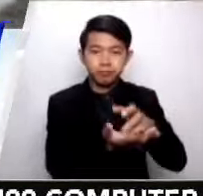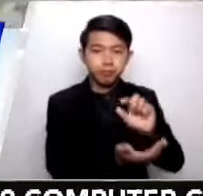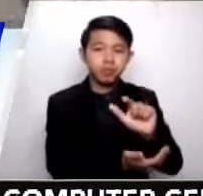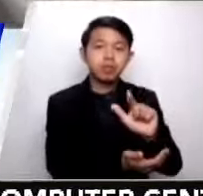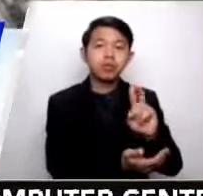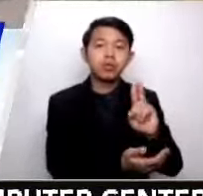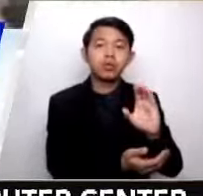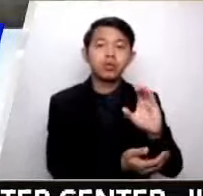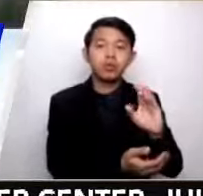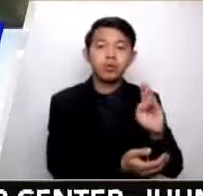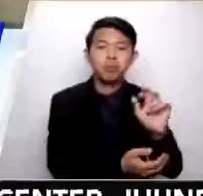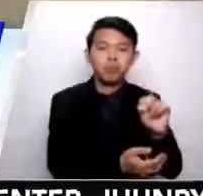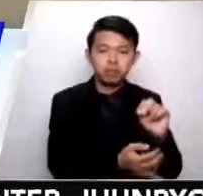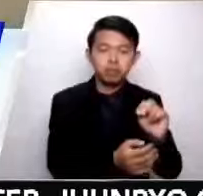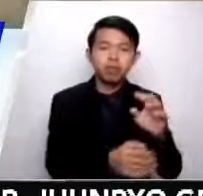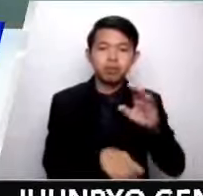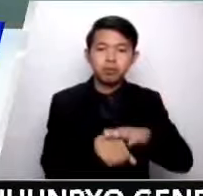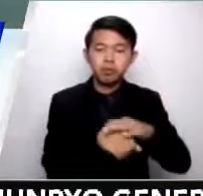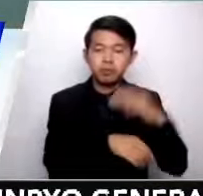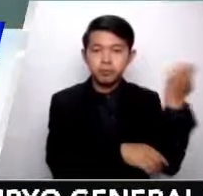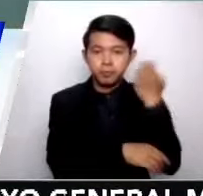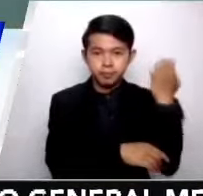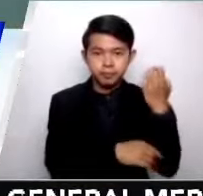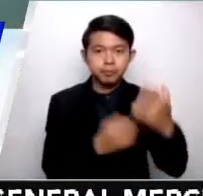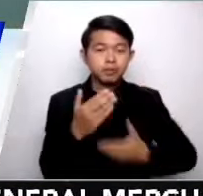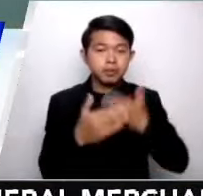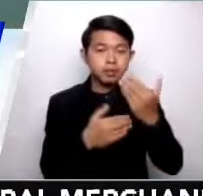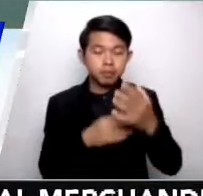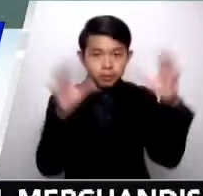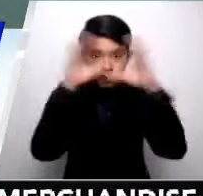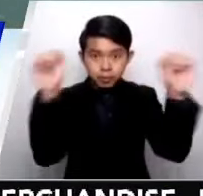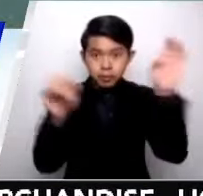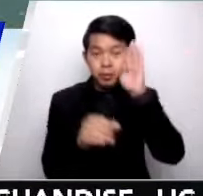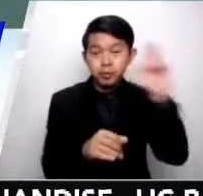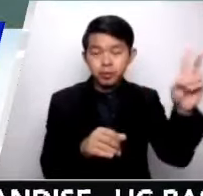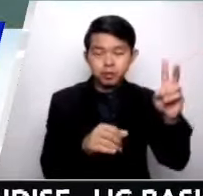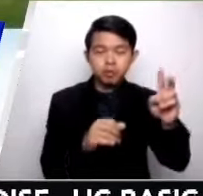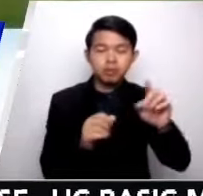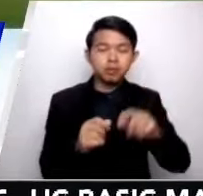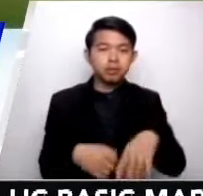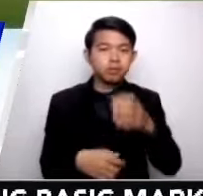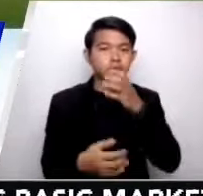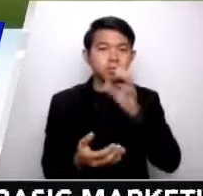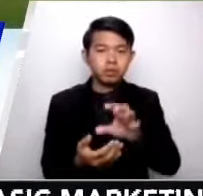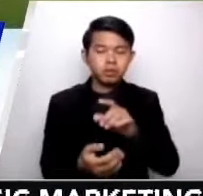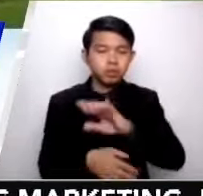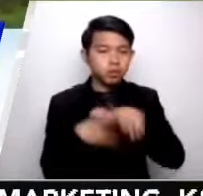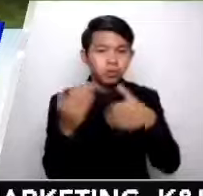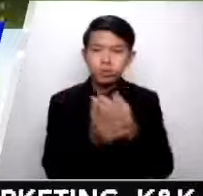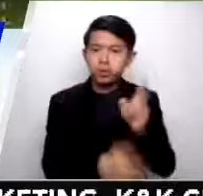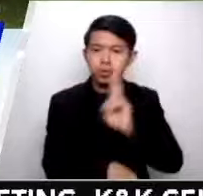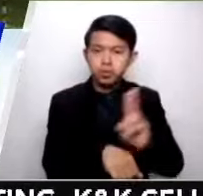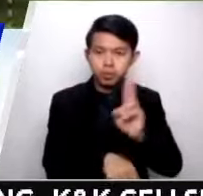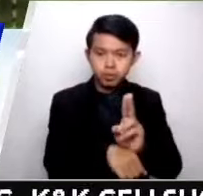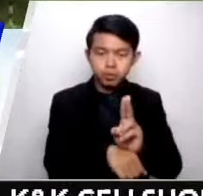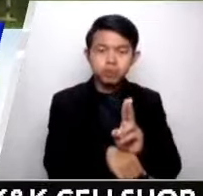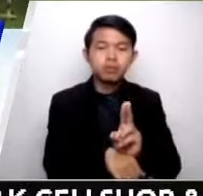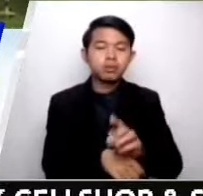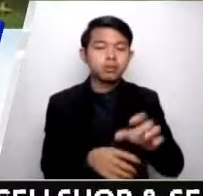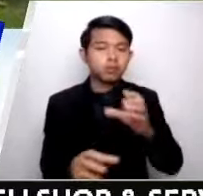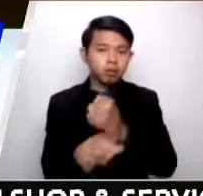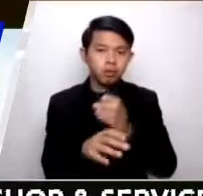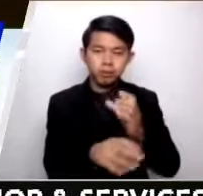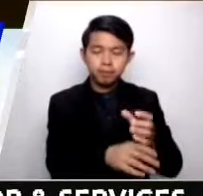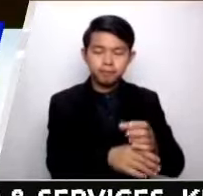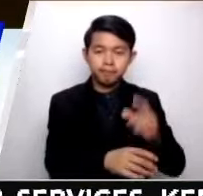at Batangas si Pangulong Bongbong Marcos. Utos niya gamitin ang lahat ng sasakyan ng gobyerno para sa rescue at relief